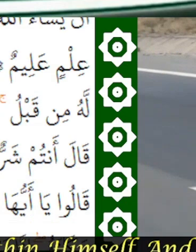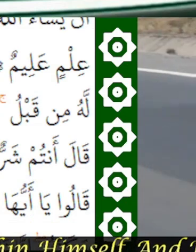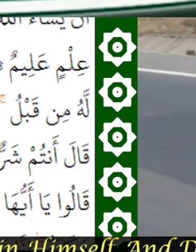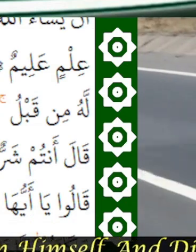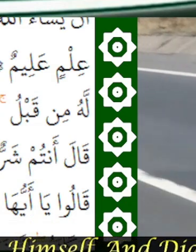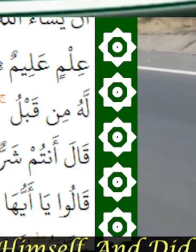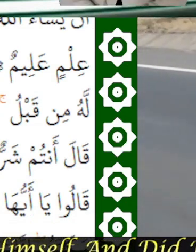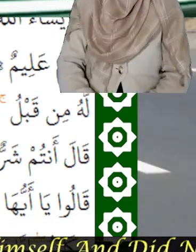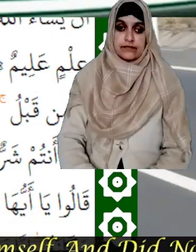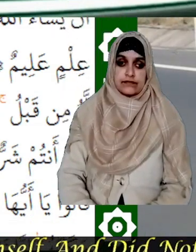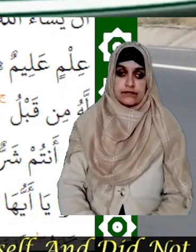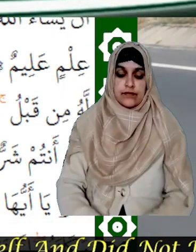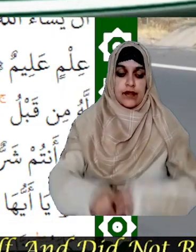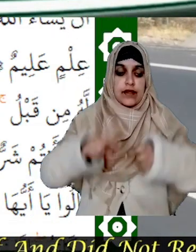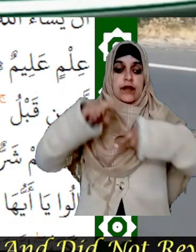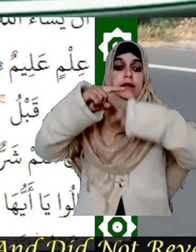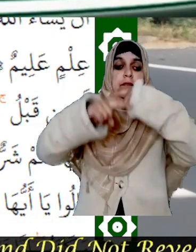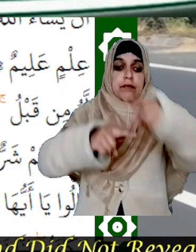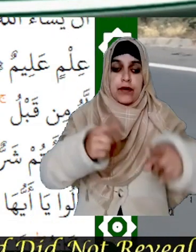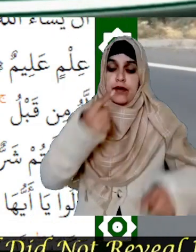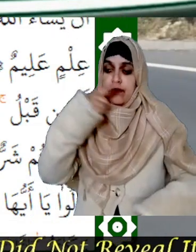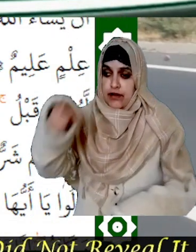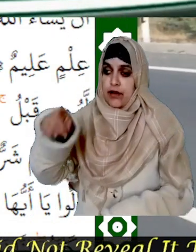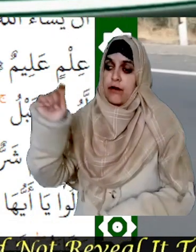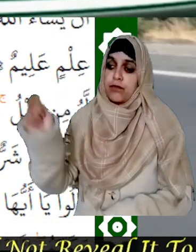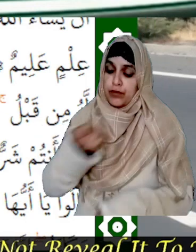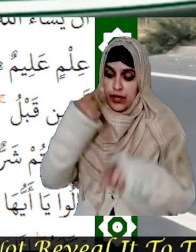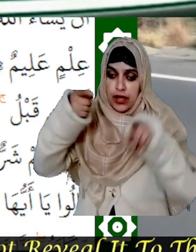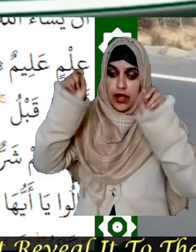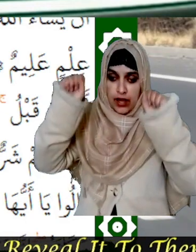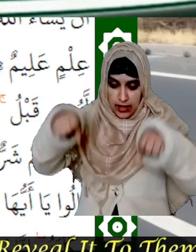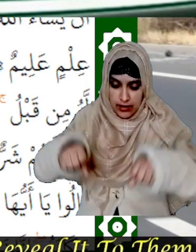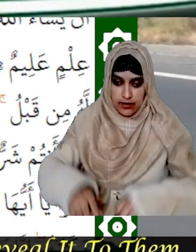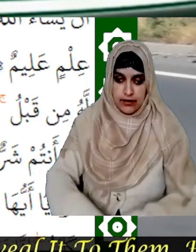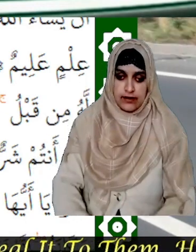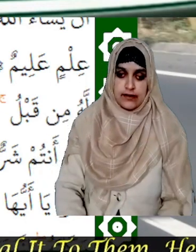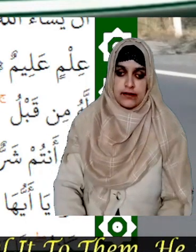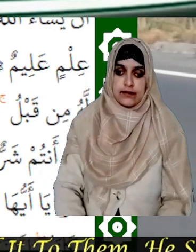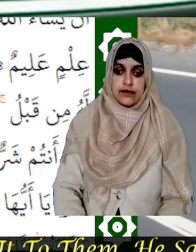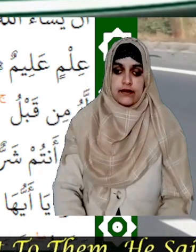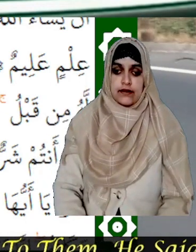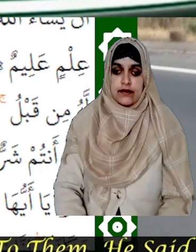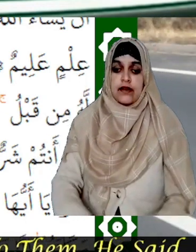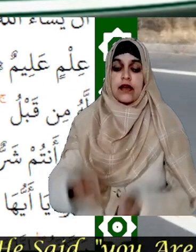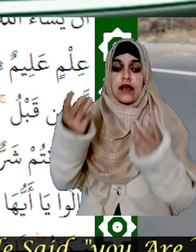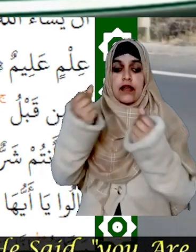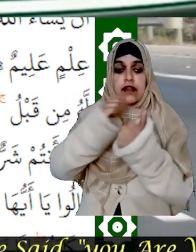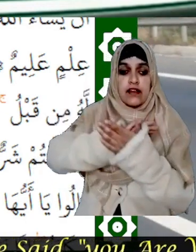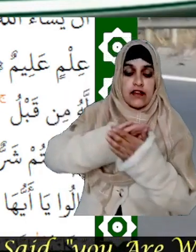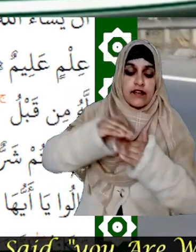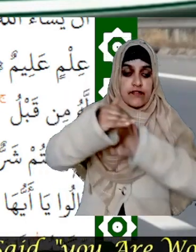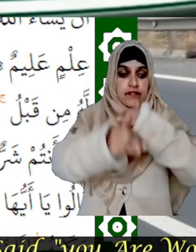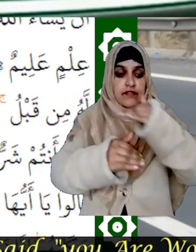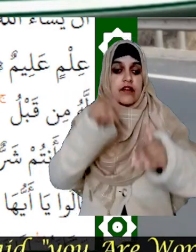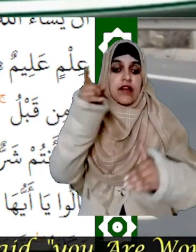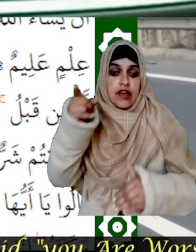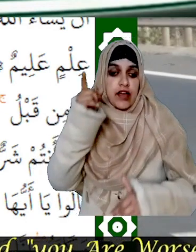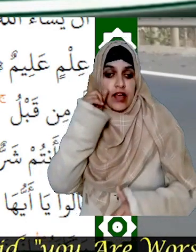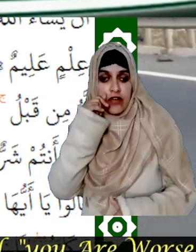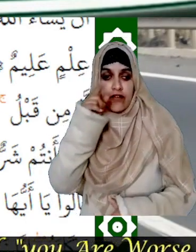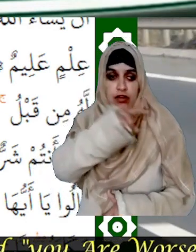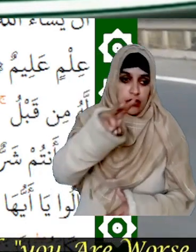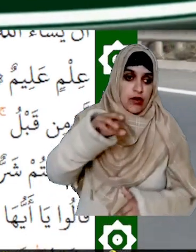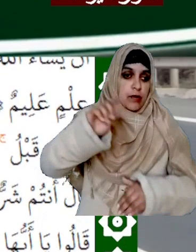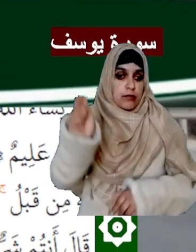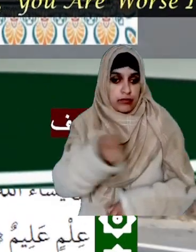أكد وقالوا أبلي يوسف نجأن أبقاد موسى قن موتئ